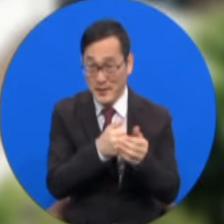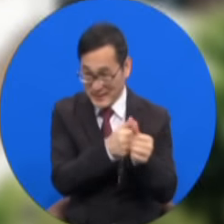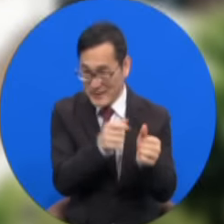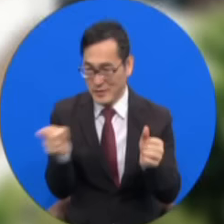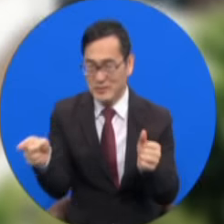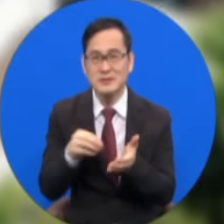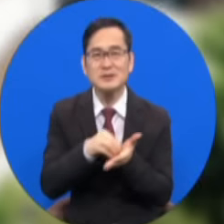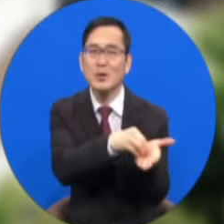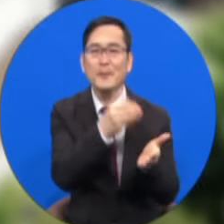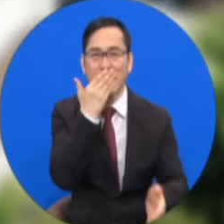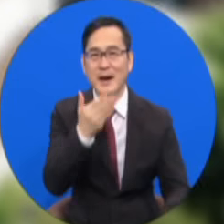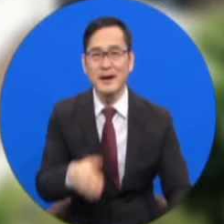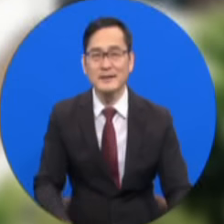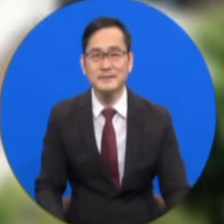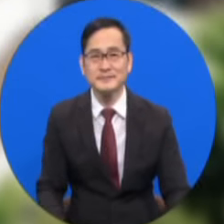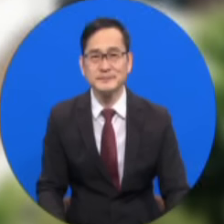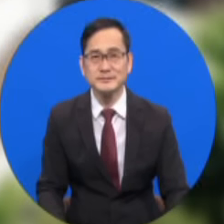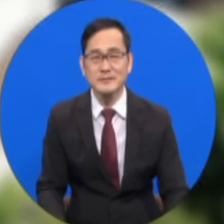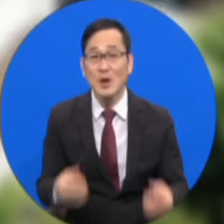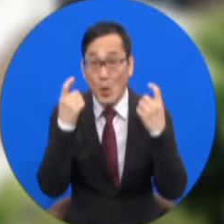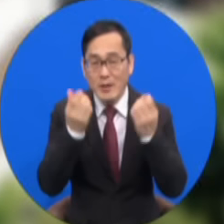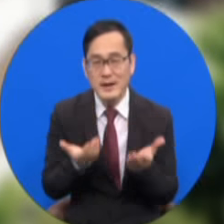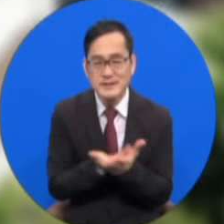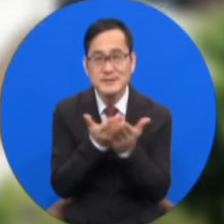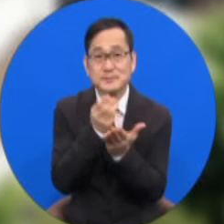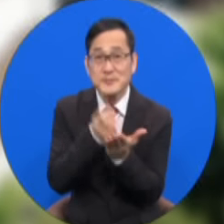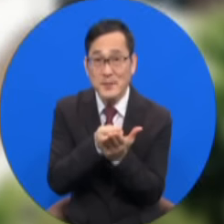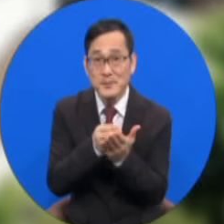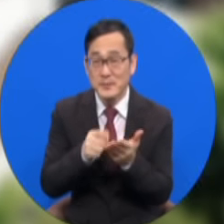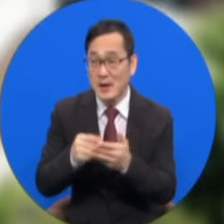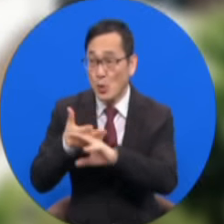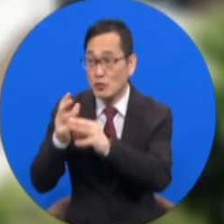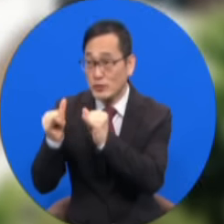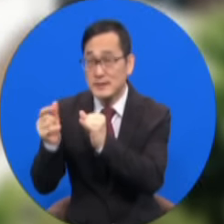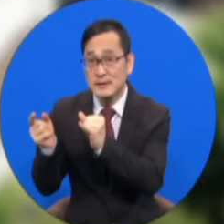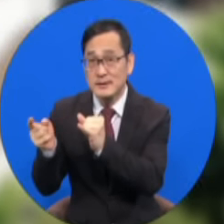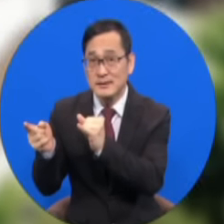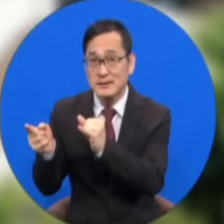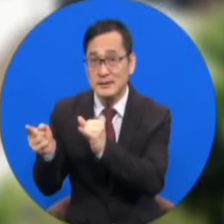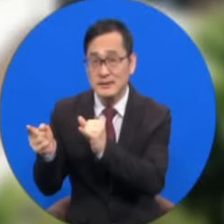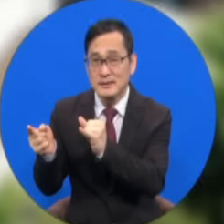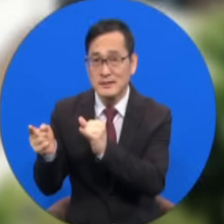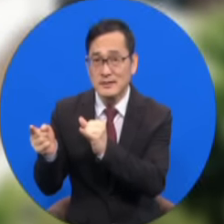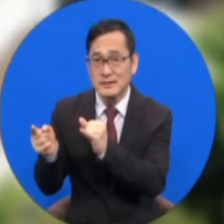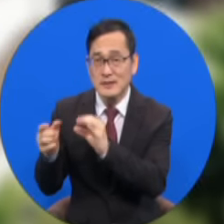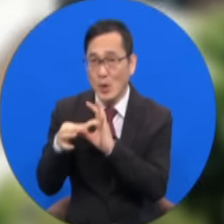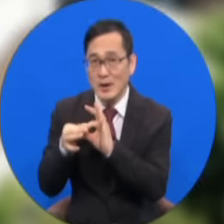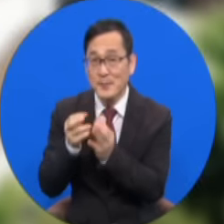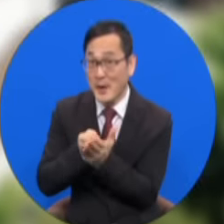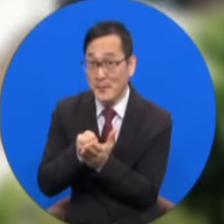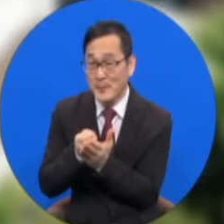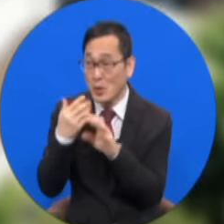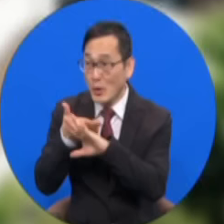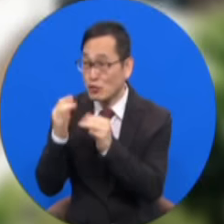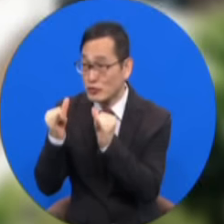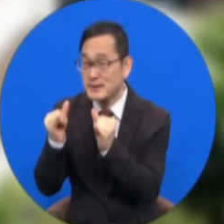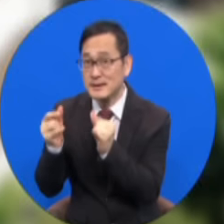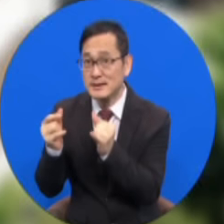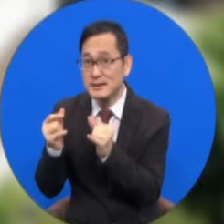이게 제주도니 그다음 관광진흥법 상에는 외국인 관광 도시 민박법 있는데 외국인 상대로만